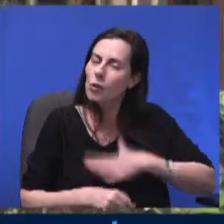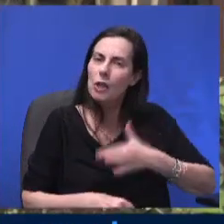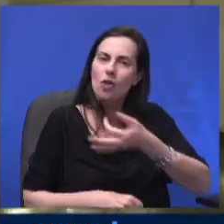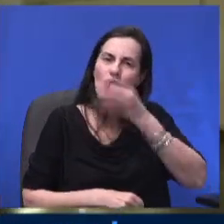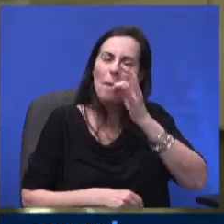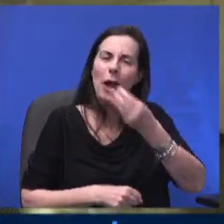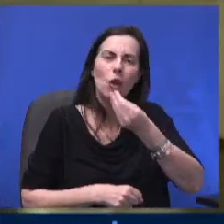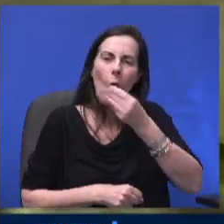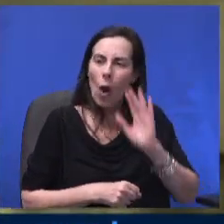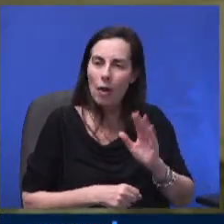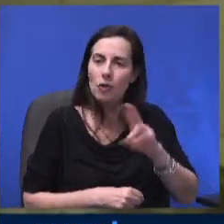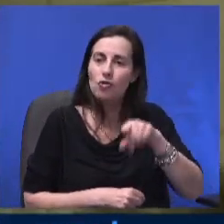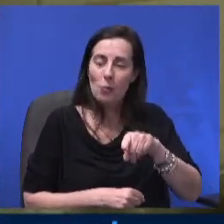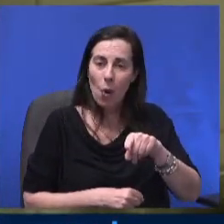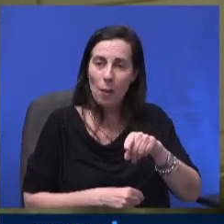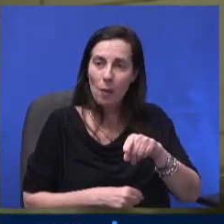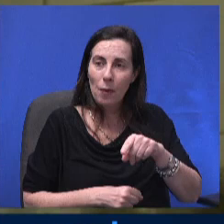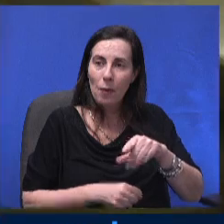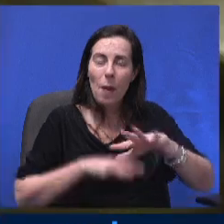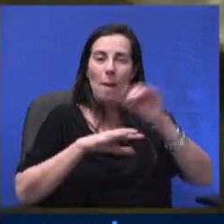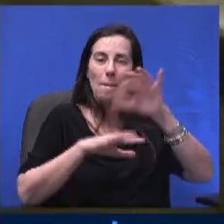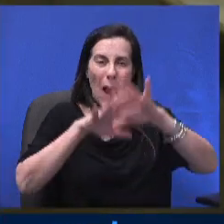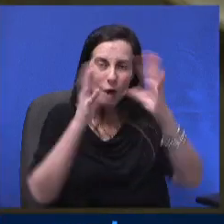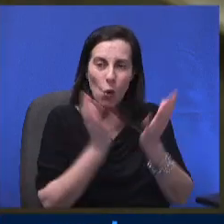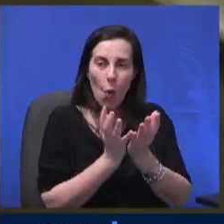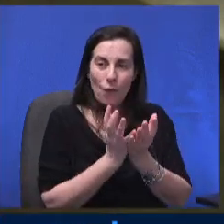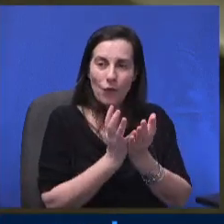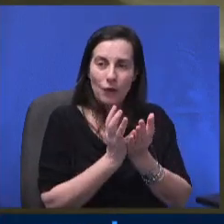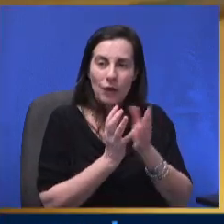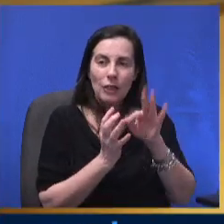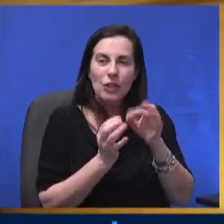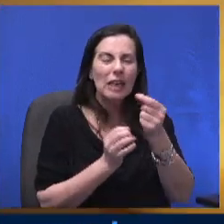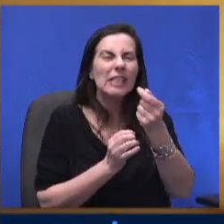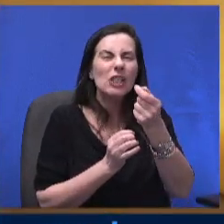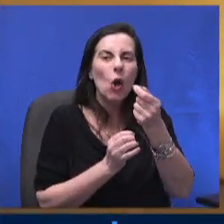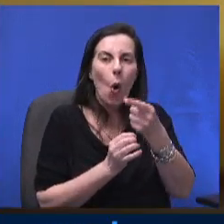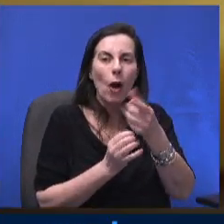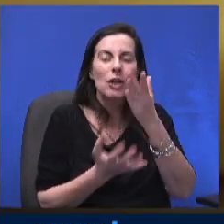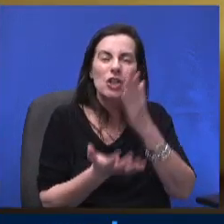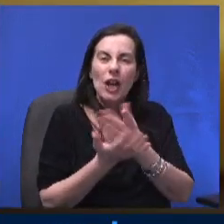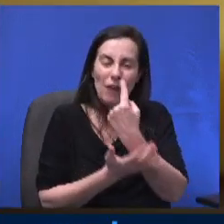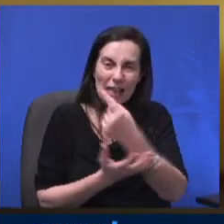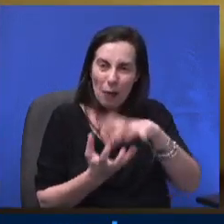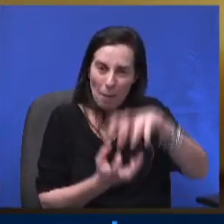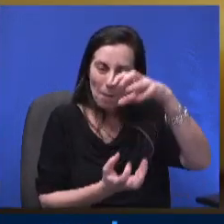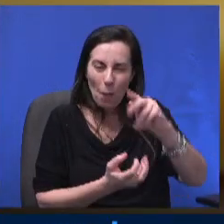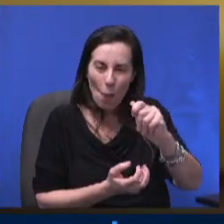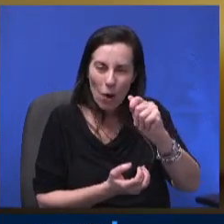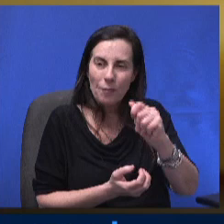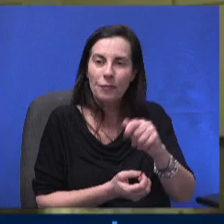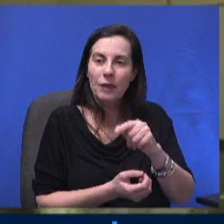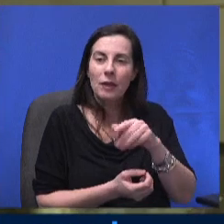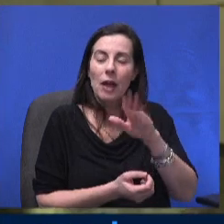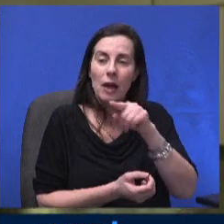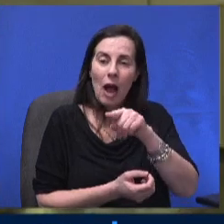בעצם במילוי של הקרוב, יש לנו שעורה בעצם שהיא מוצסת, זאת אומרת שגם גדל עליה קוג'י וגם